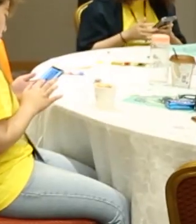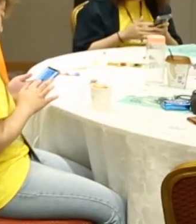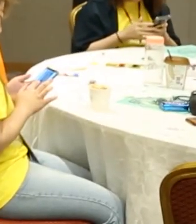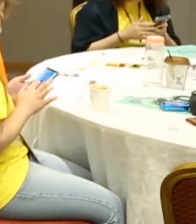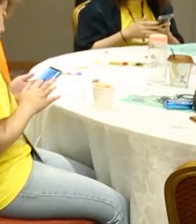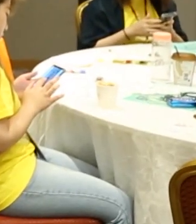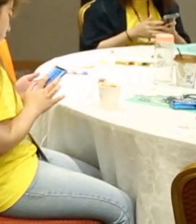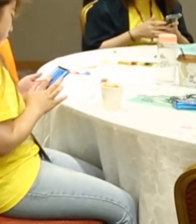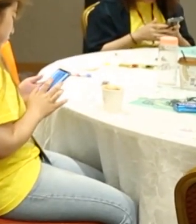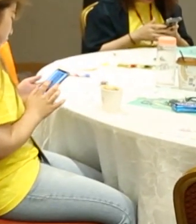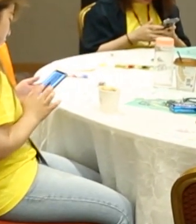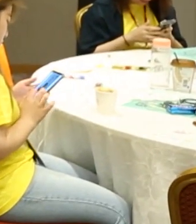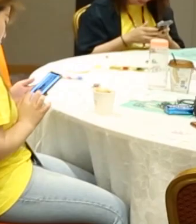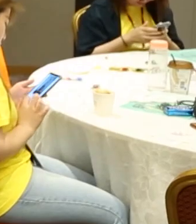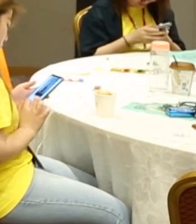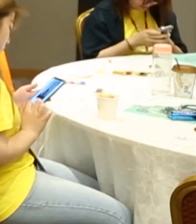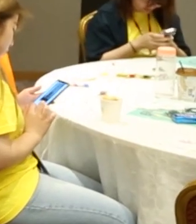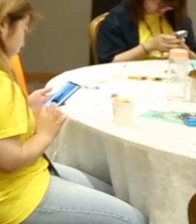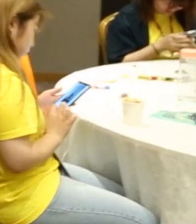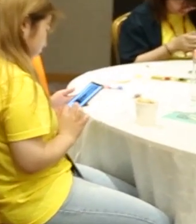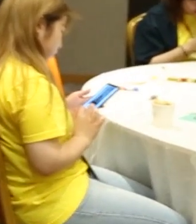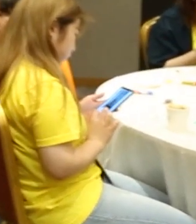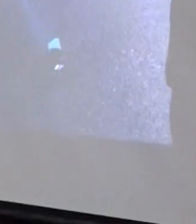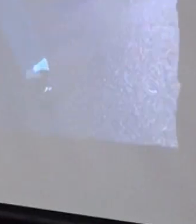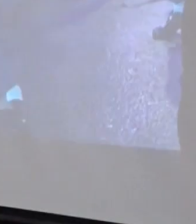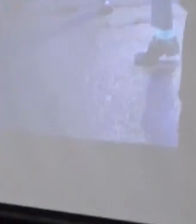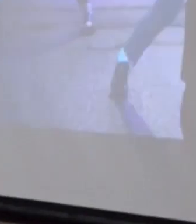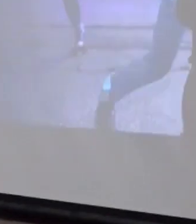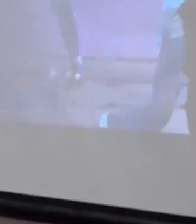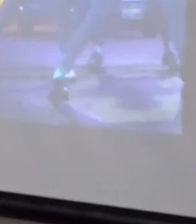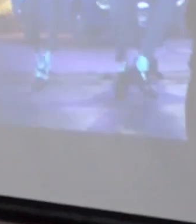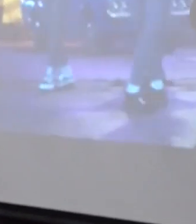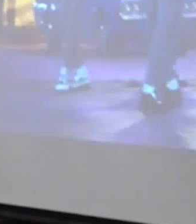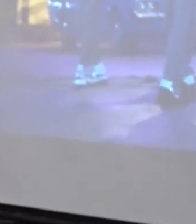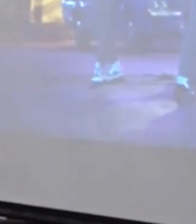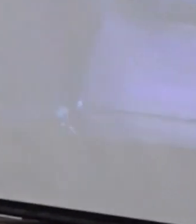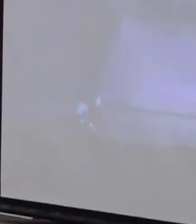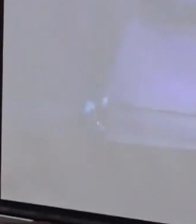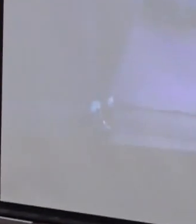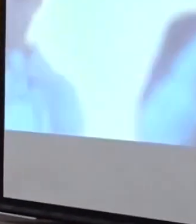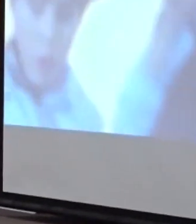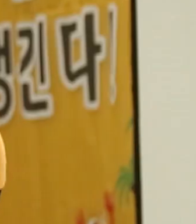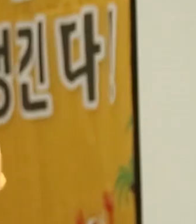노래 맞아요 이거 광고 아니에요? 아, 맞아요. 노래 맞아요. 오케이.